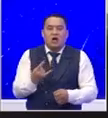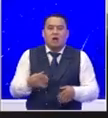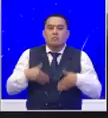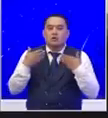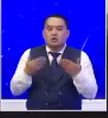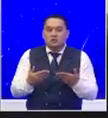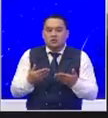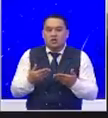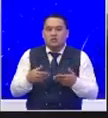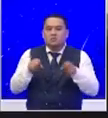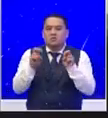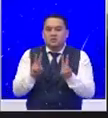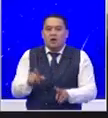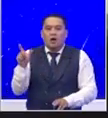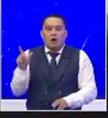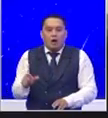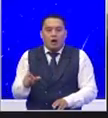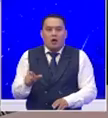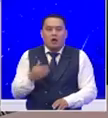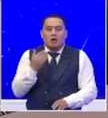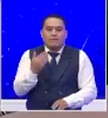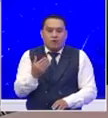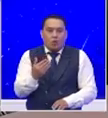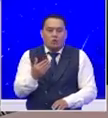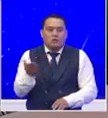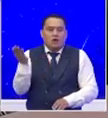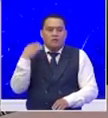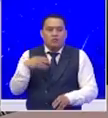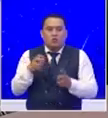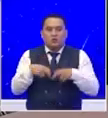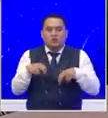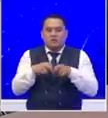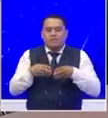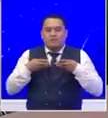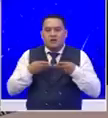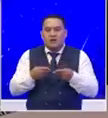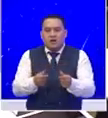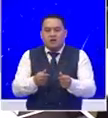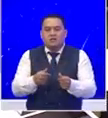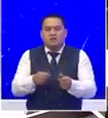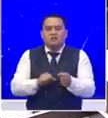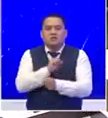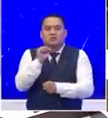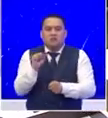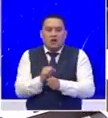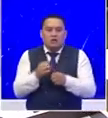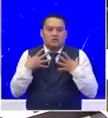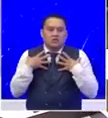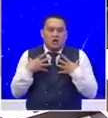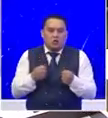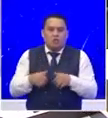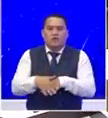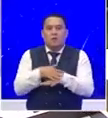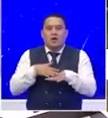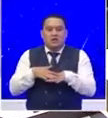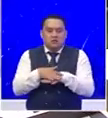– эпидемиолог по специальности Телябжан Рахмаев. Давно изучает негативное влияние локаторной станции на здоровье местного